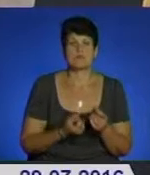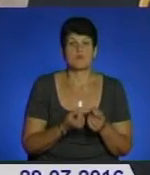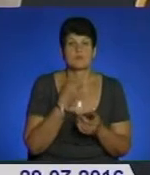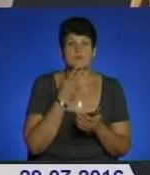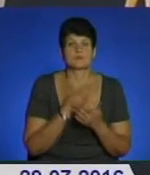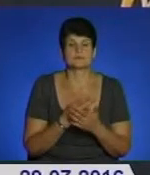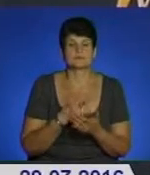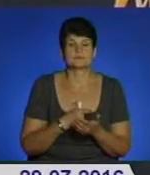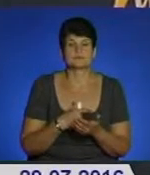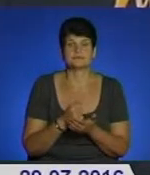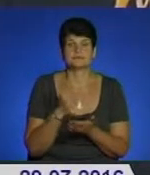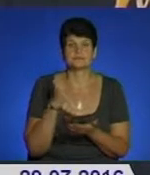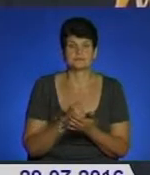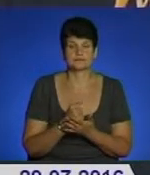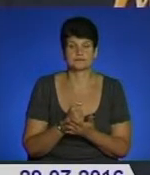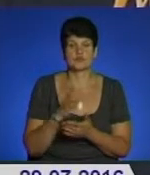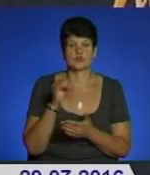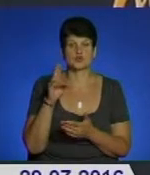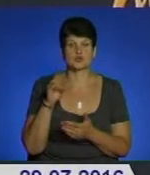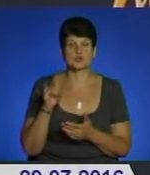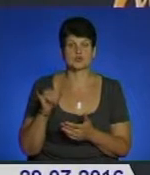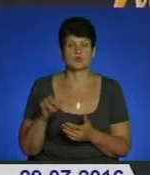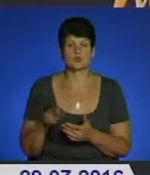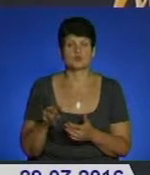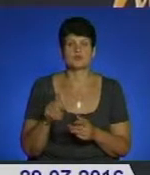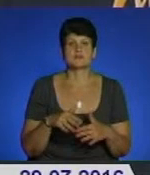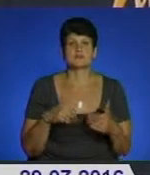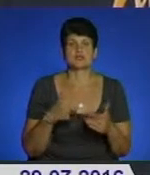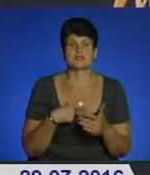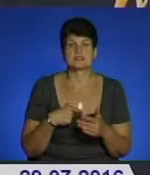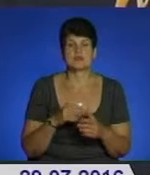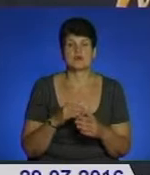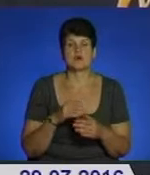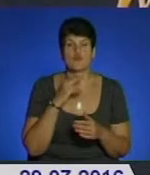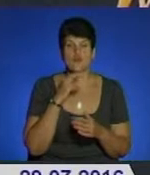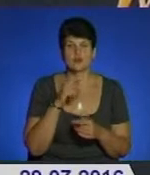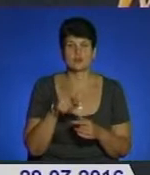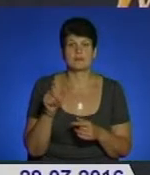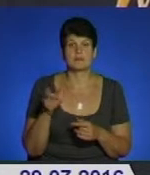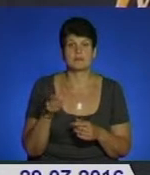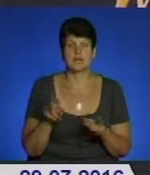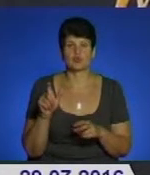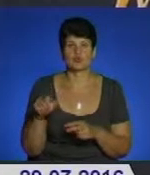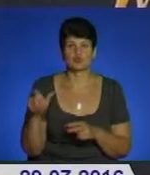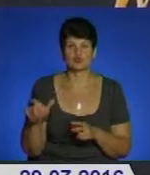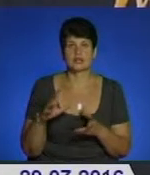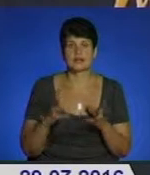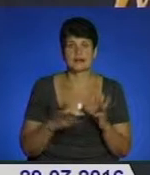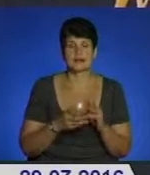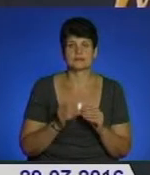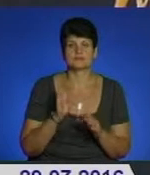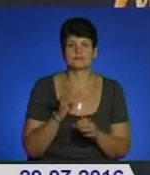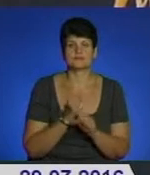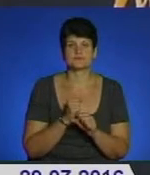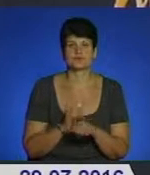самопроявлятися, самоутверджуватися в соціумі, щоб звернути на себе увагу, і до тебе прийдуть люди, і потім разом творити